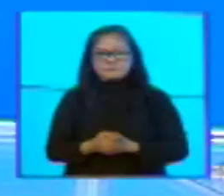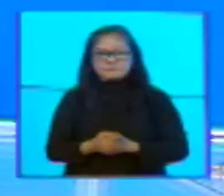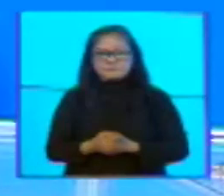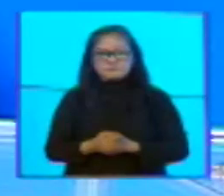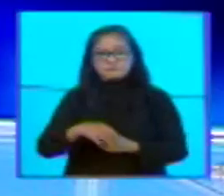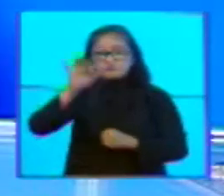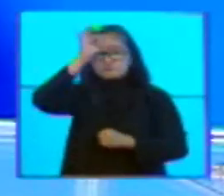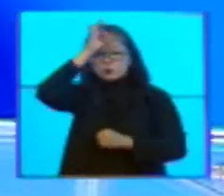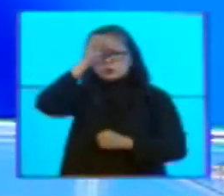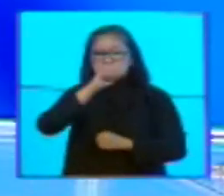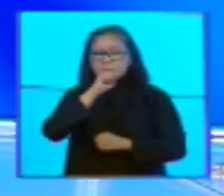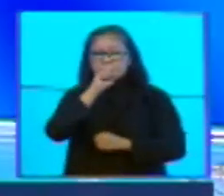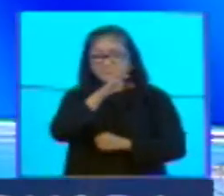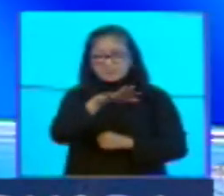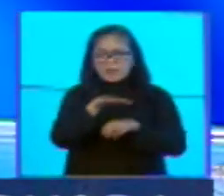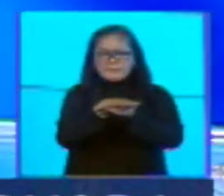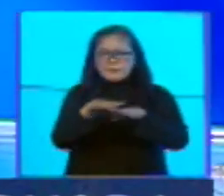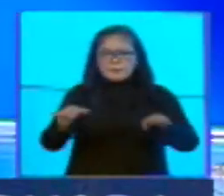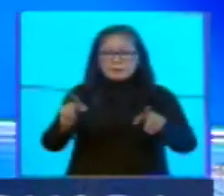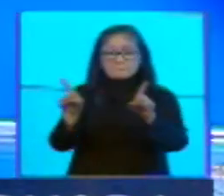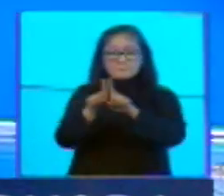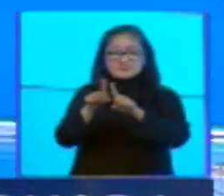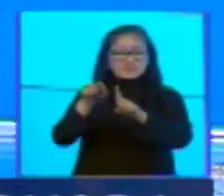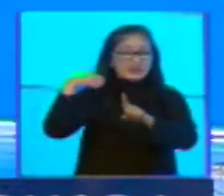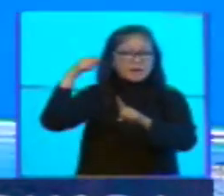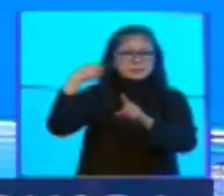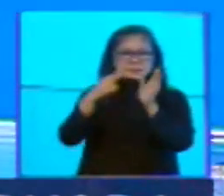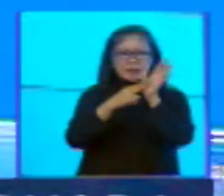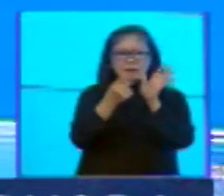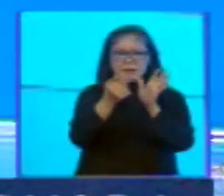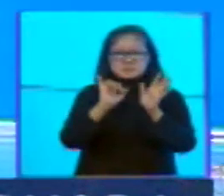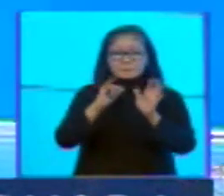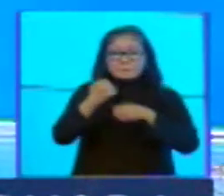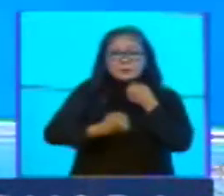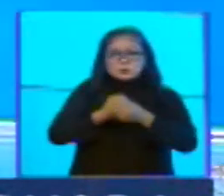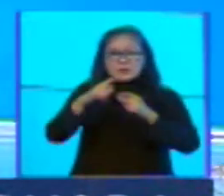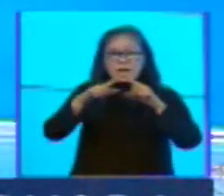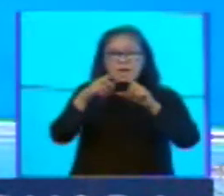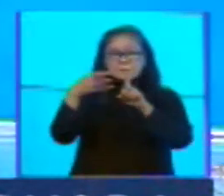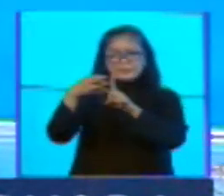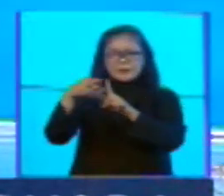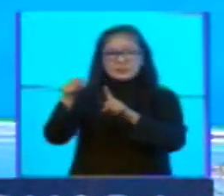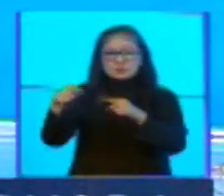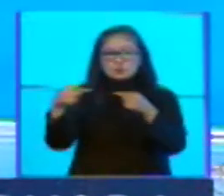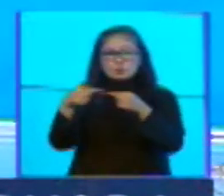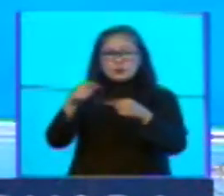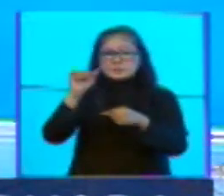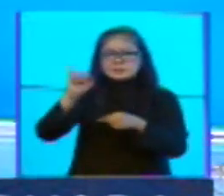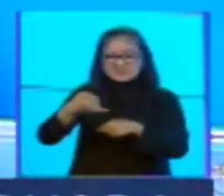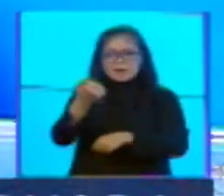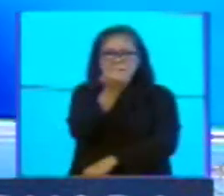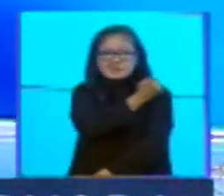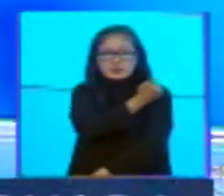Pemirsa, polisi menyatakan telah mengamankan pasangan artis NR dan pengusaha AB pada Rabu malam terkait kasus penyalahgunaan